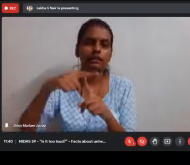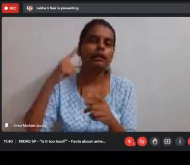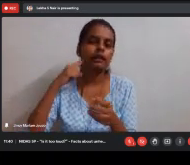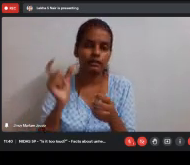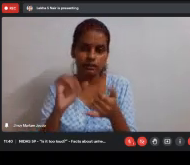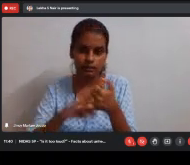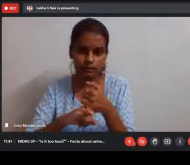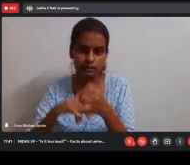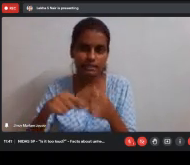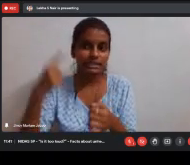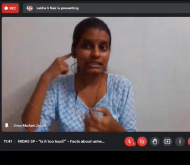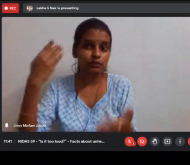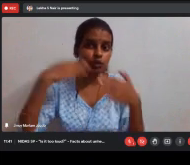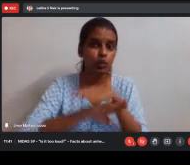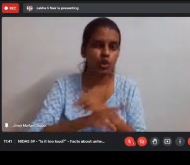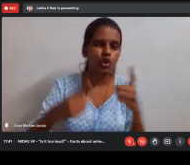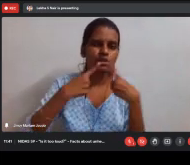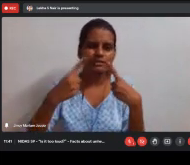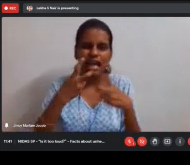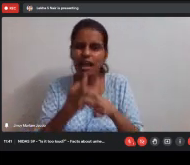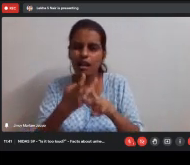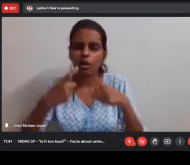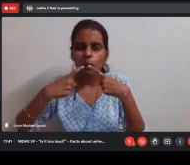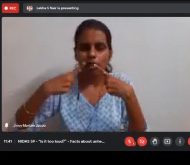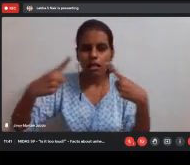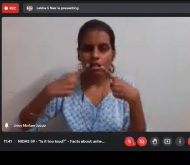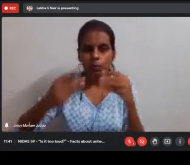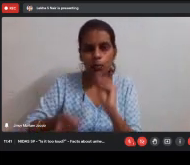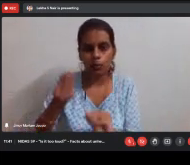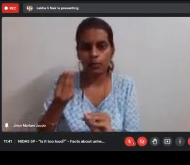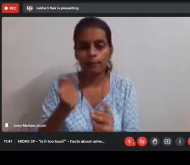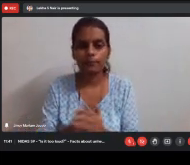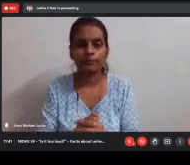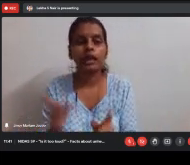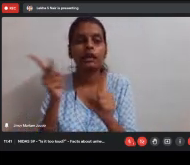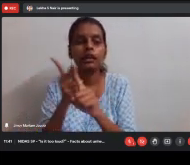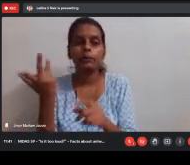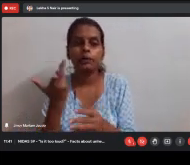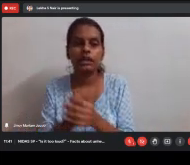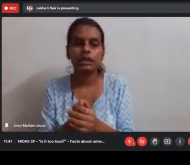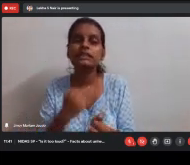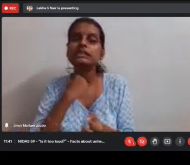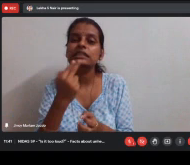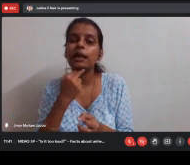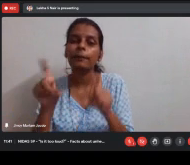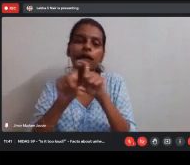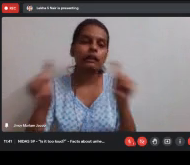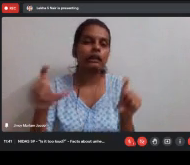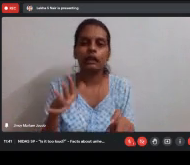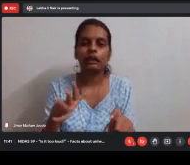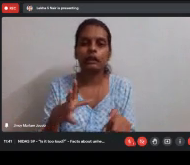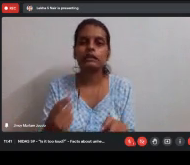എല്ലാം കുട്ടികളിൽ കാണുന്നുണ്ട്, ഒരു നോൺ ഓഡിറ്ററി ഇഫക്റ്റ് ആയിട്ട് കാണുന്നുണ്ട്. സോ ലക്ഷണങ്ങൾ നമ്മൾ മുമ്പേ